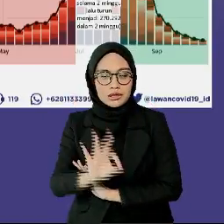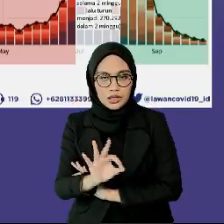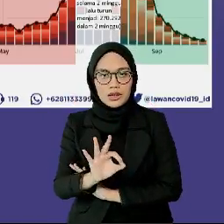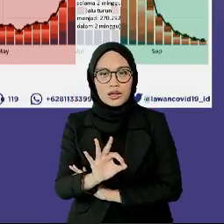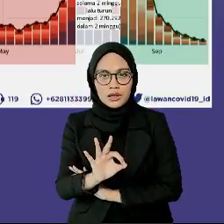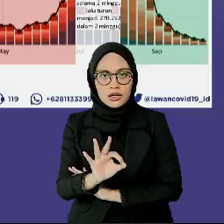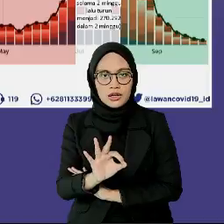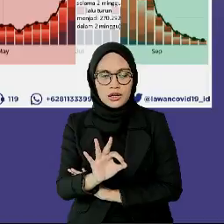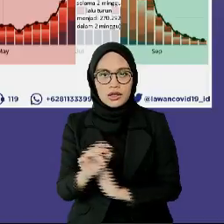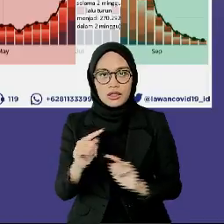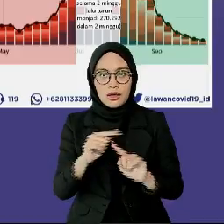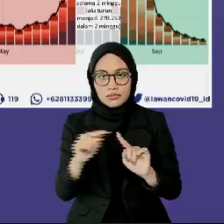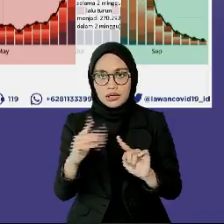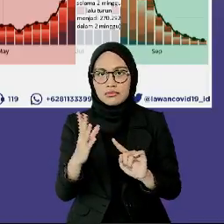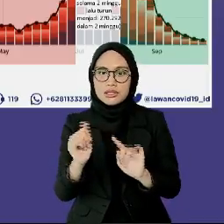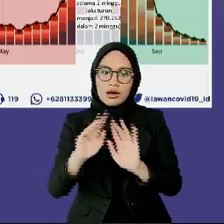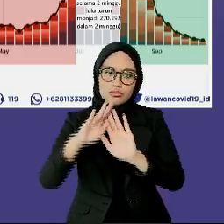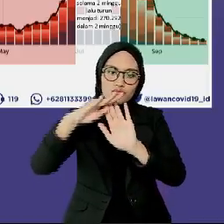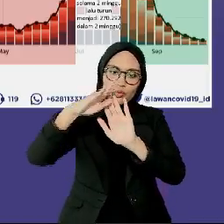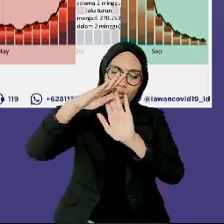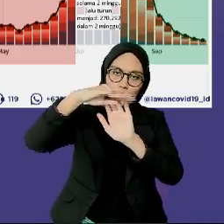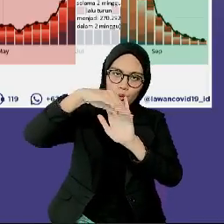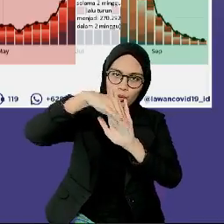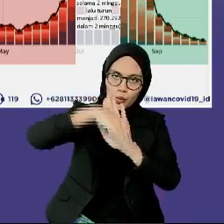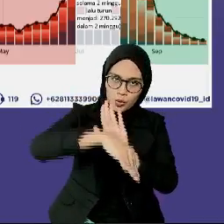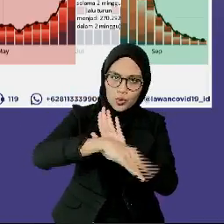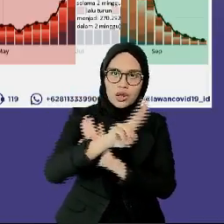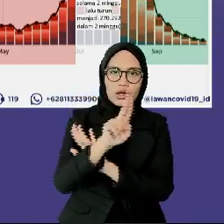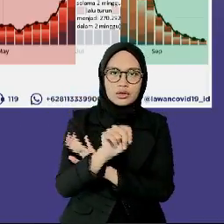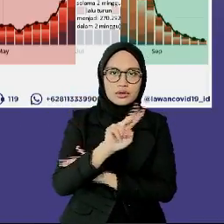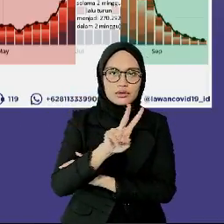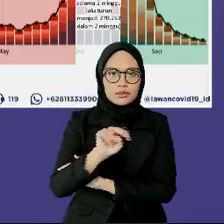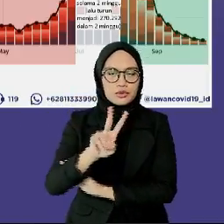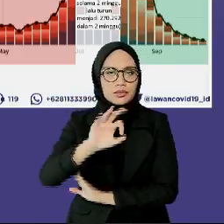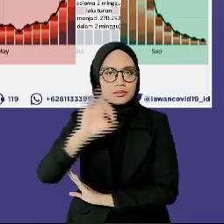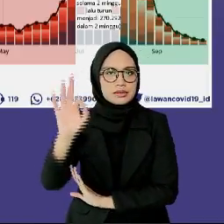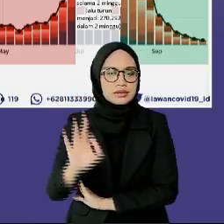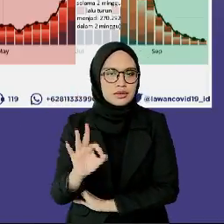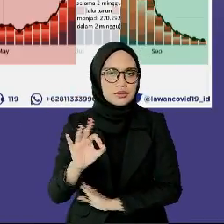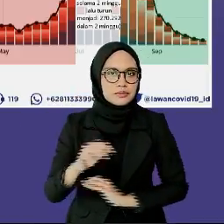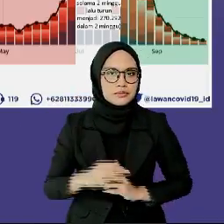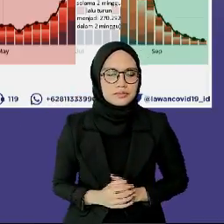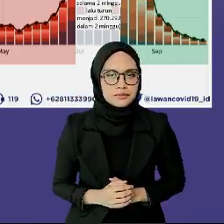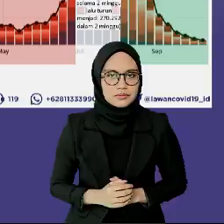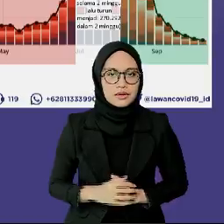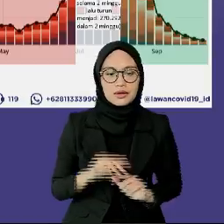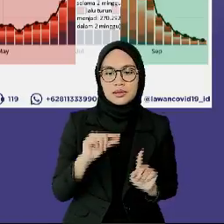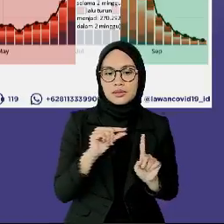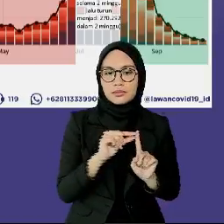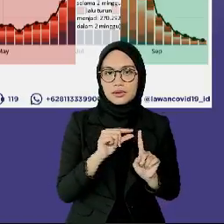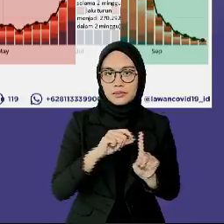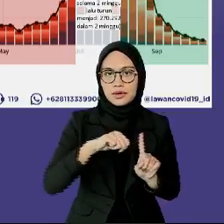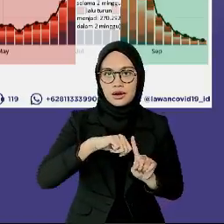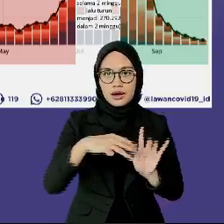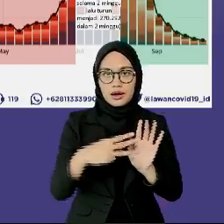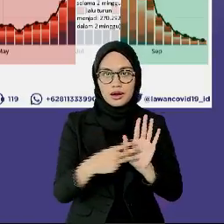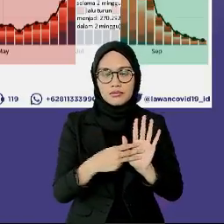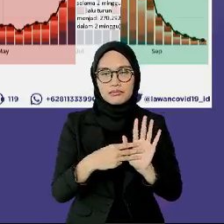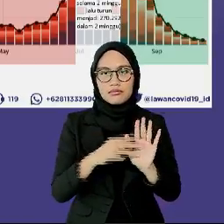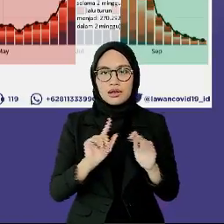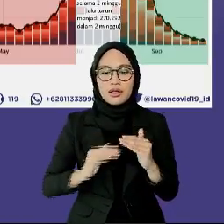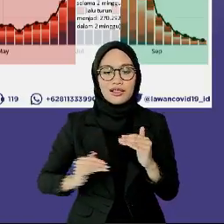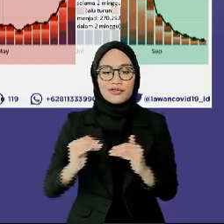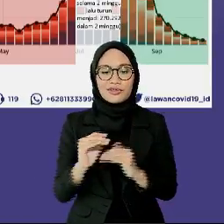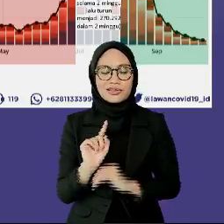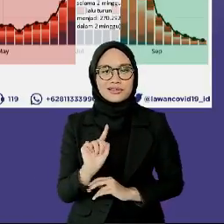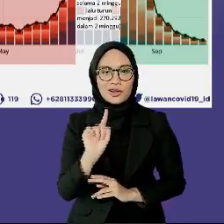kedua, namun dapat segera ditekan hingga turun 22%. PPKM dengan level 1 sampai dengan 4,